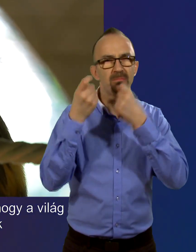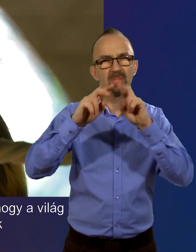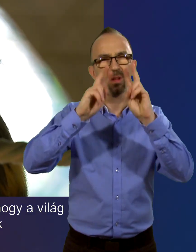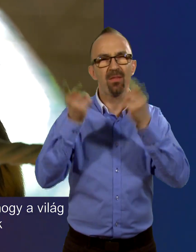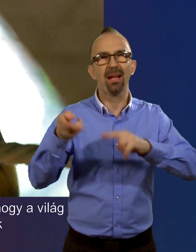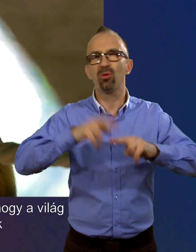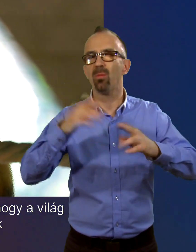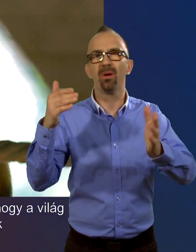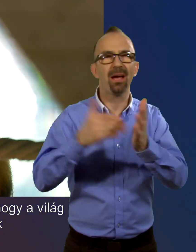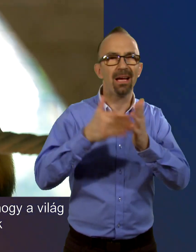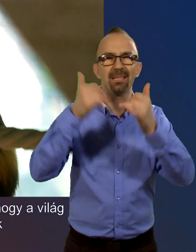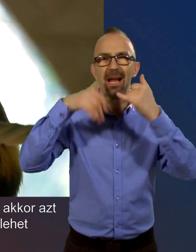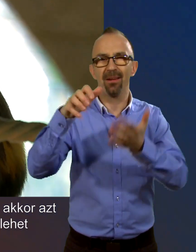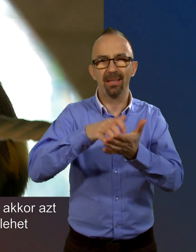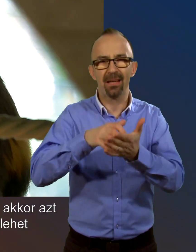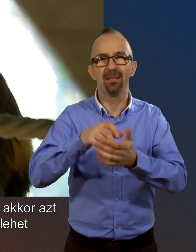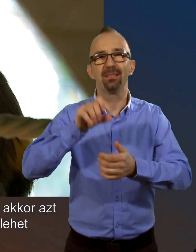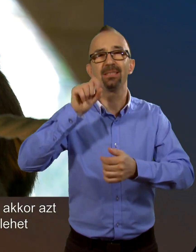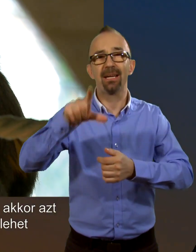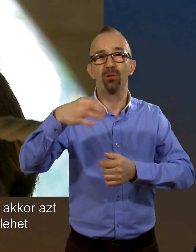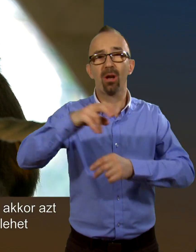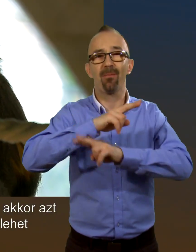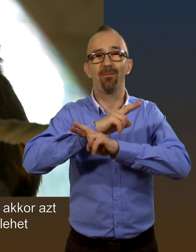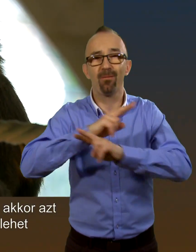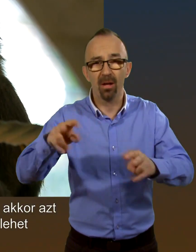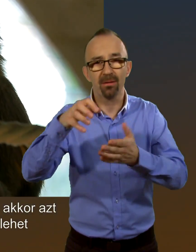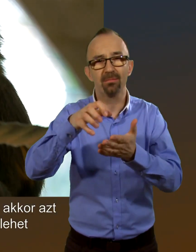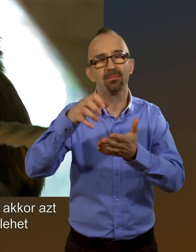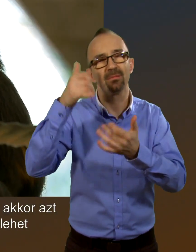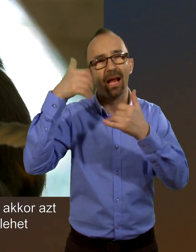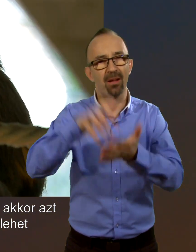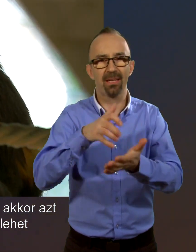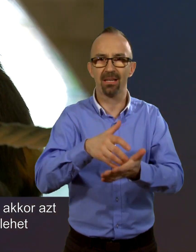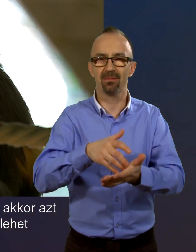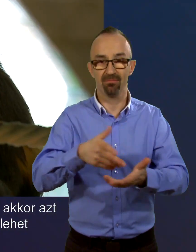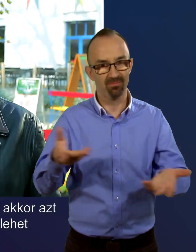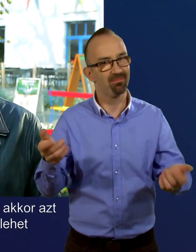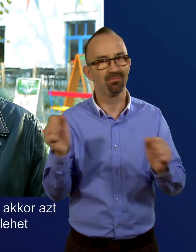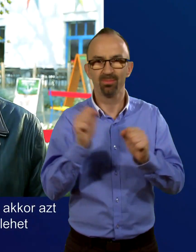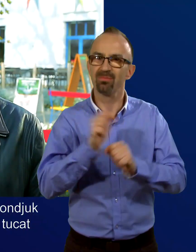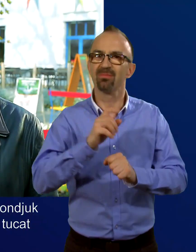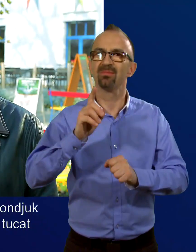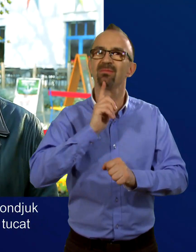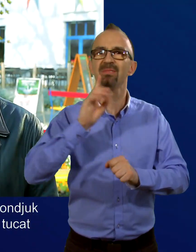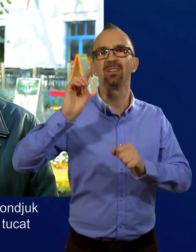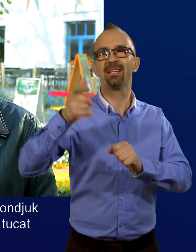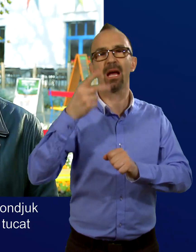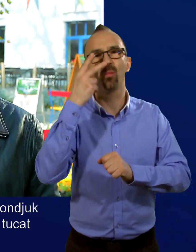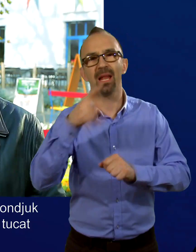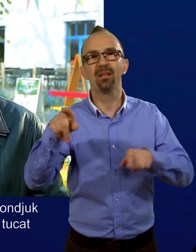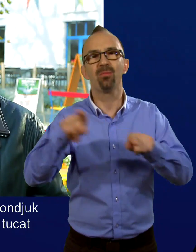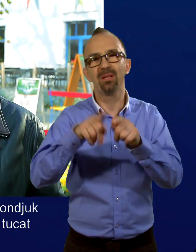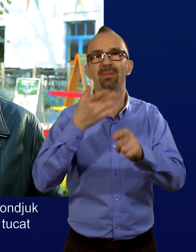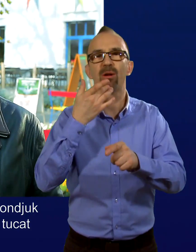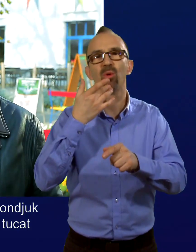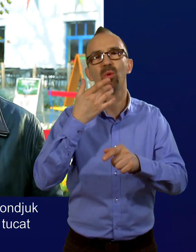belegondolunk, hogy a világ több ezer állatkertje közül csak 12-ben van aranyhasú mangábe, akkor azt lehet mondani, hogy hát ritkábban lehet ilyen állatot látni állatkertben,